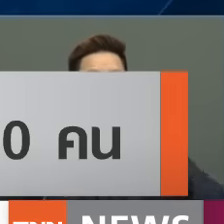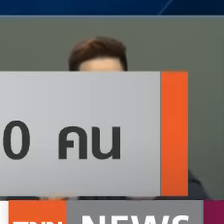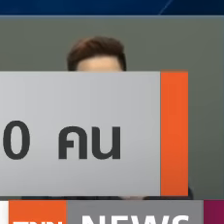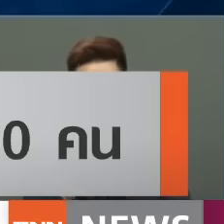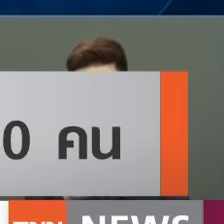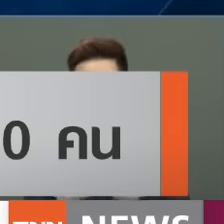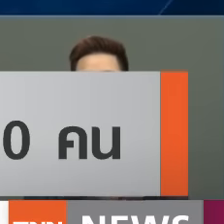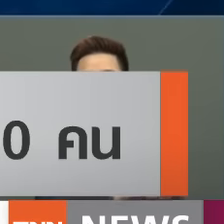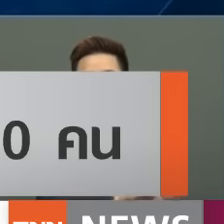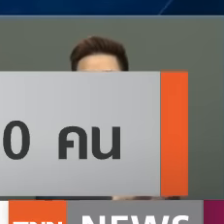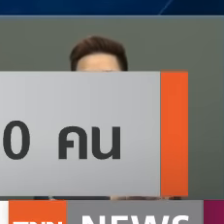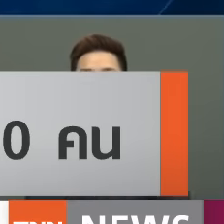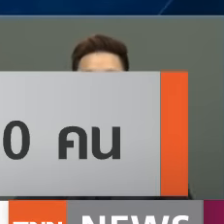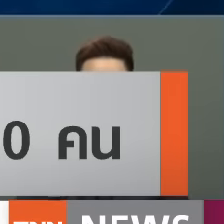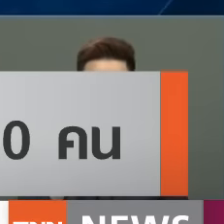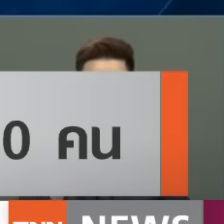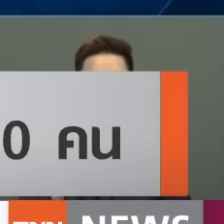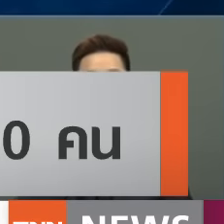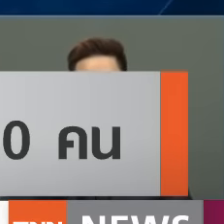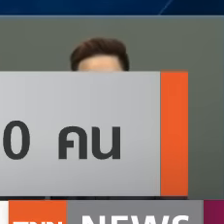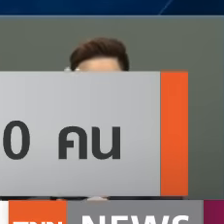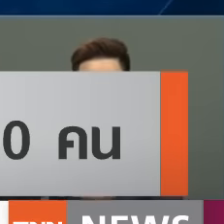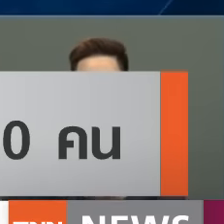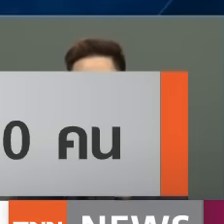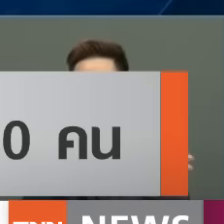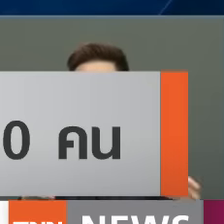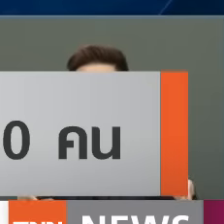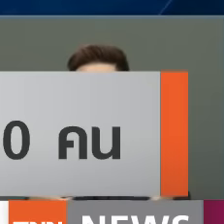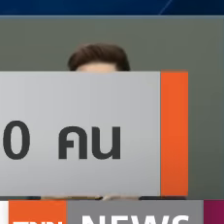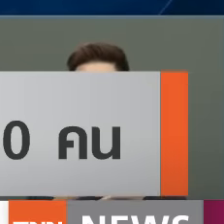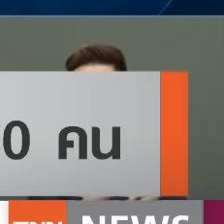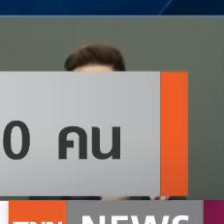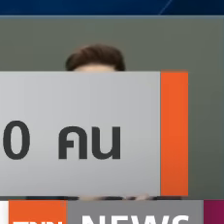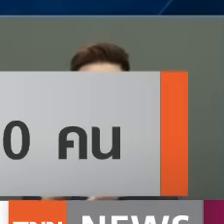ต่15ธันวาถึง8กุมภาพันธ์มีผู้ติดเชื้อรวมทั้งหมด